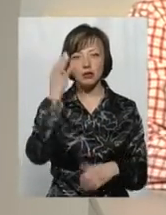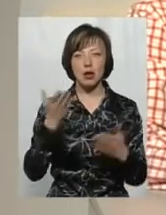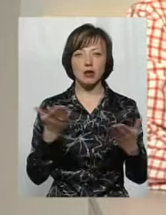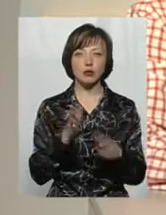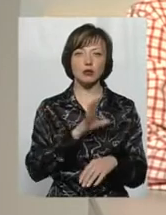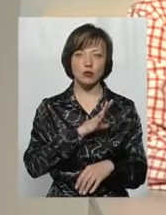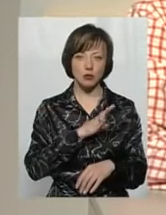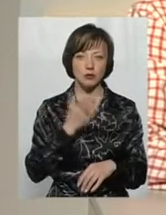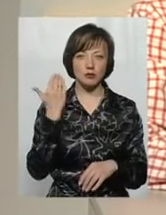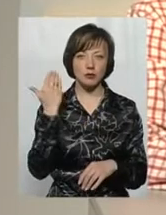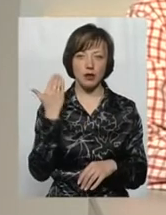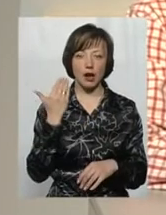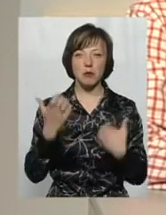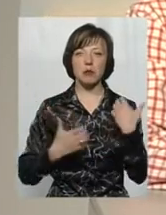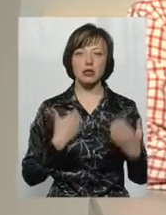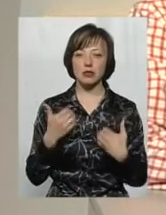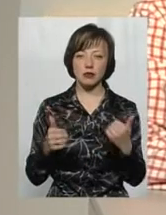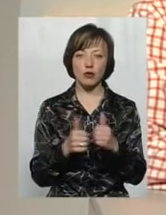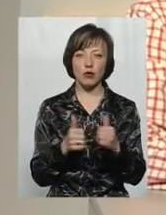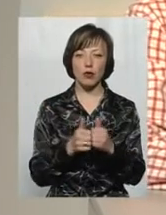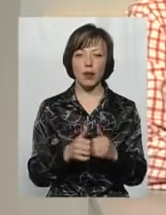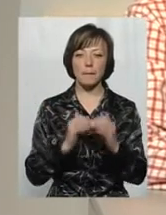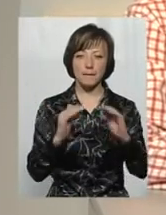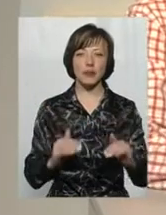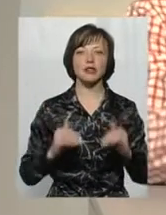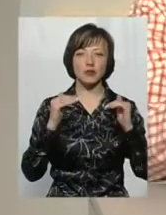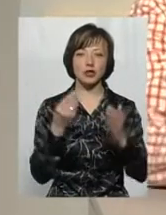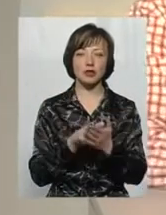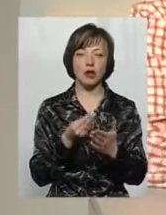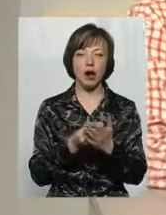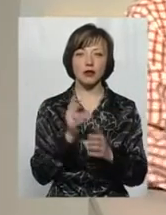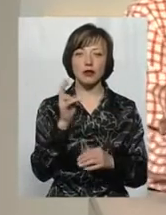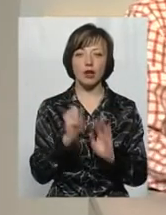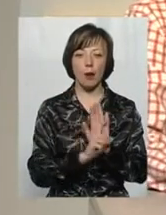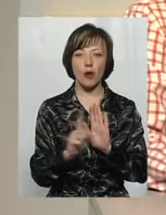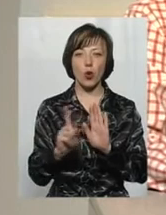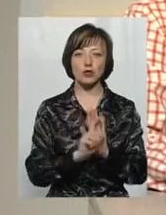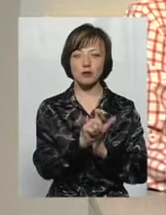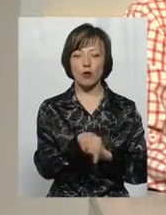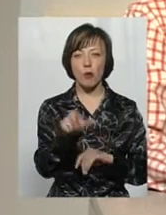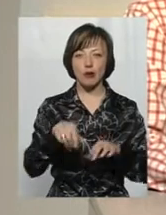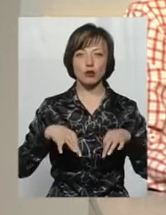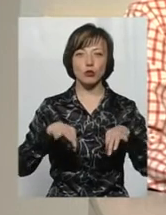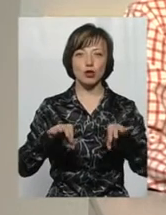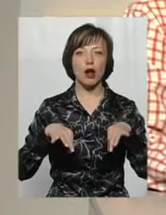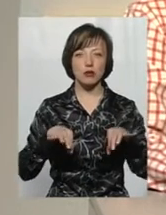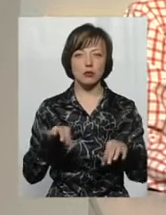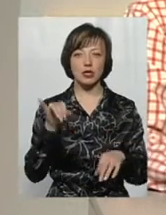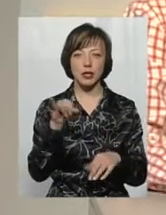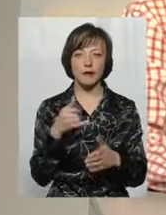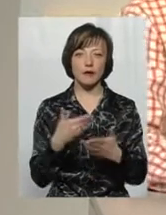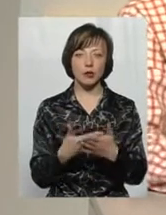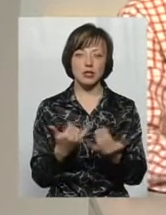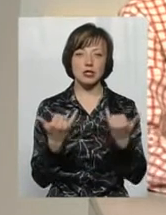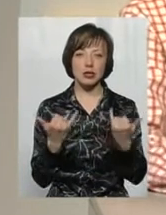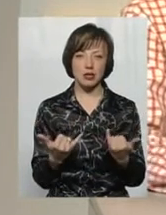було, але які були пристрасті навколо підвищення, не підвищення тарифу на проїзд в громадському транспорті. І ось